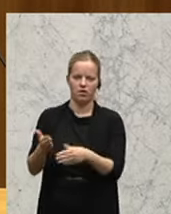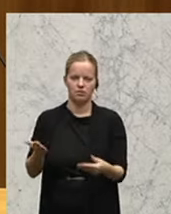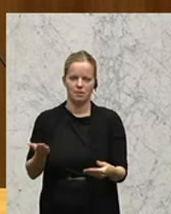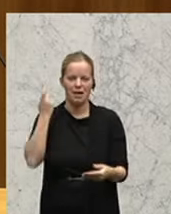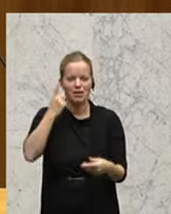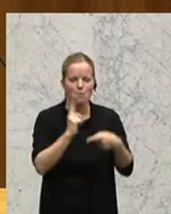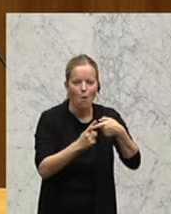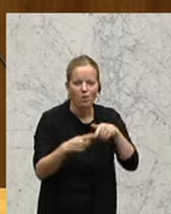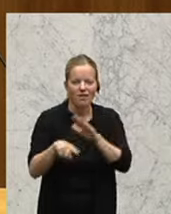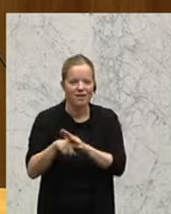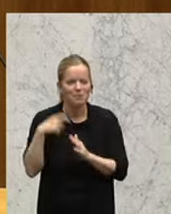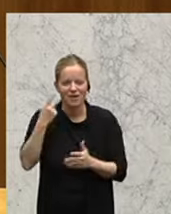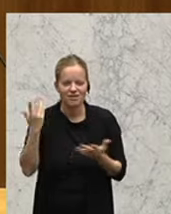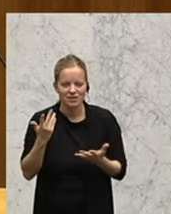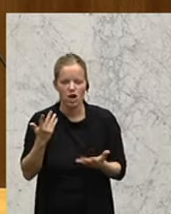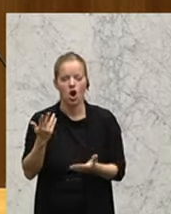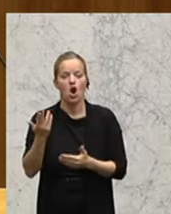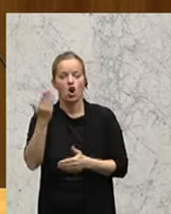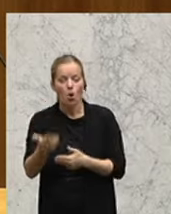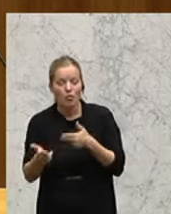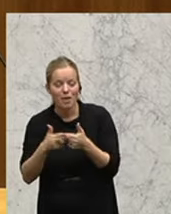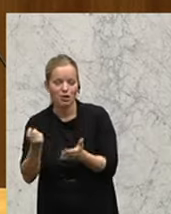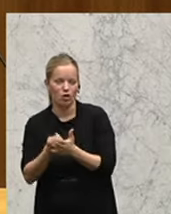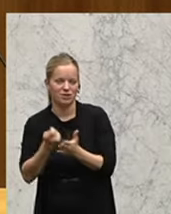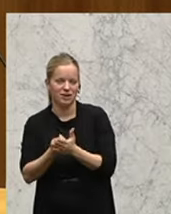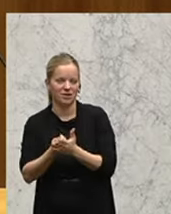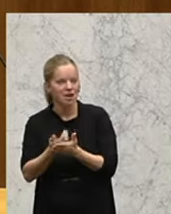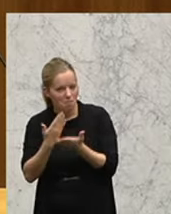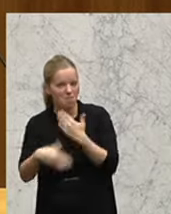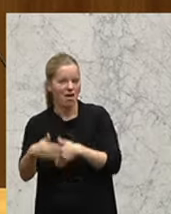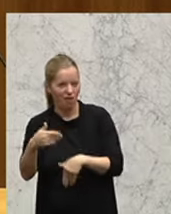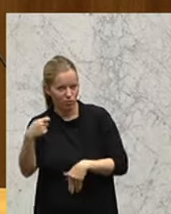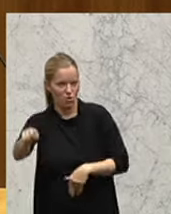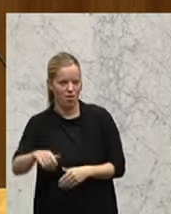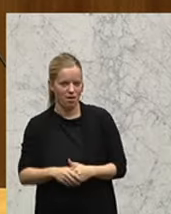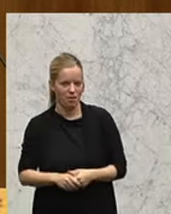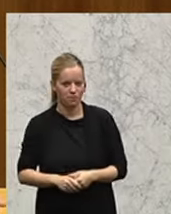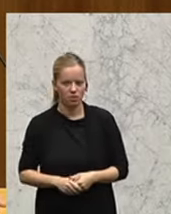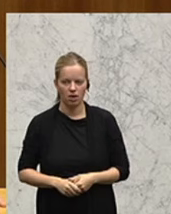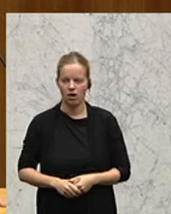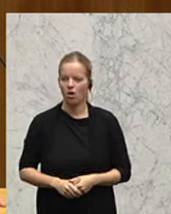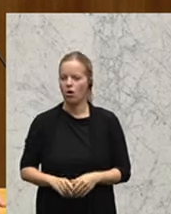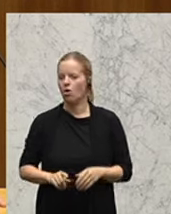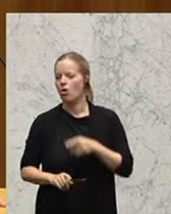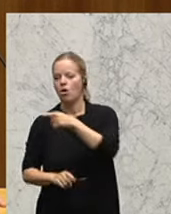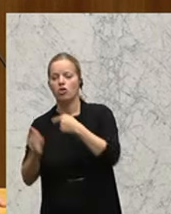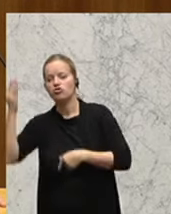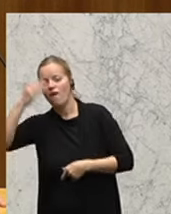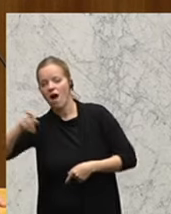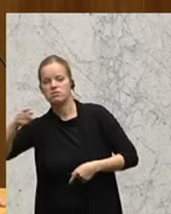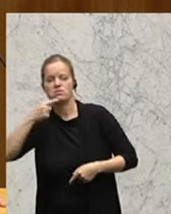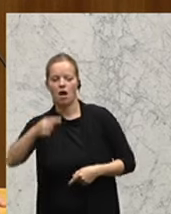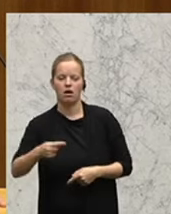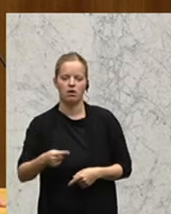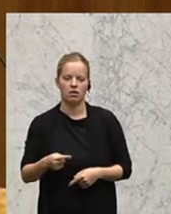Bonus-Malus heißt Lohnnebenkostenerhöhung. Und wenn als Alternative von schwarzer Seite eine Erhöhung der Auflösungsabgabe